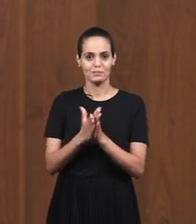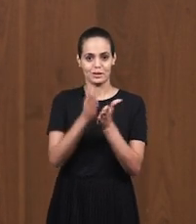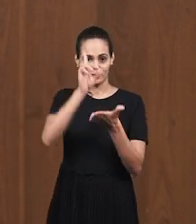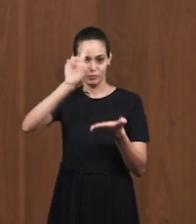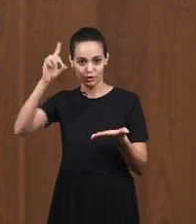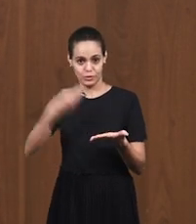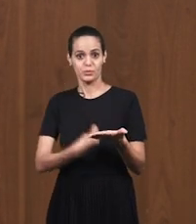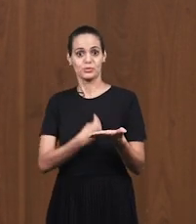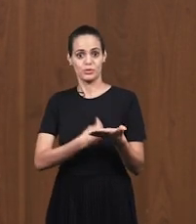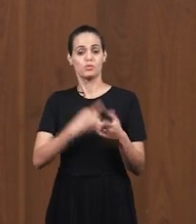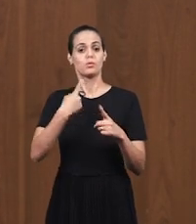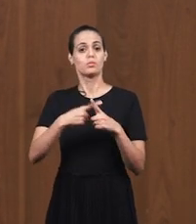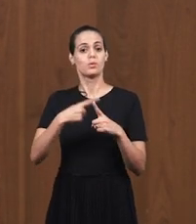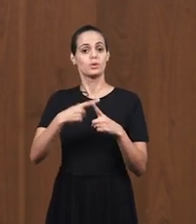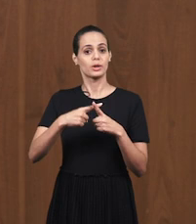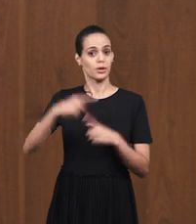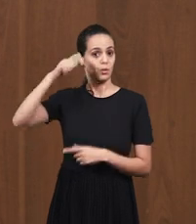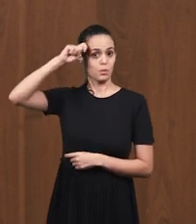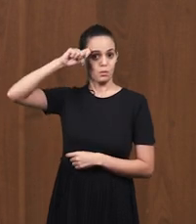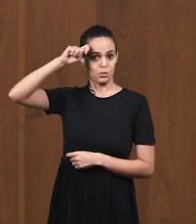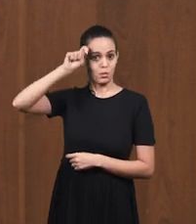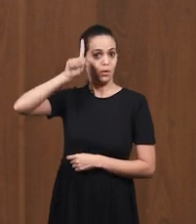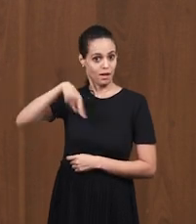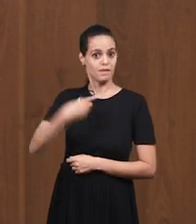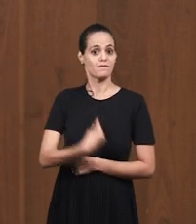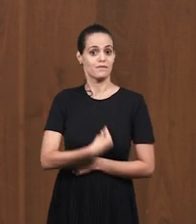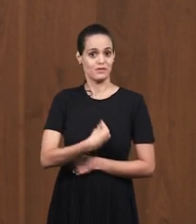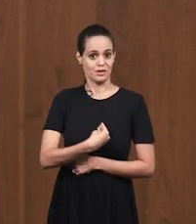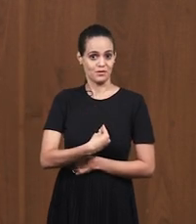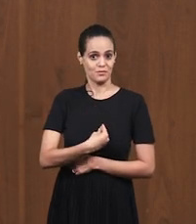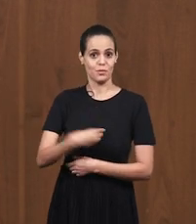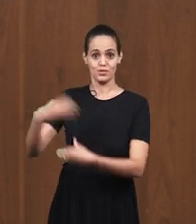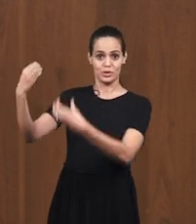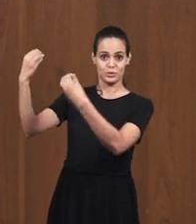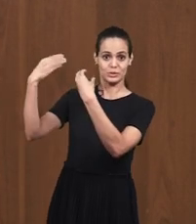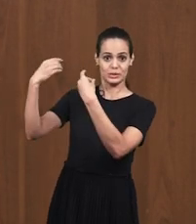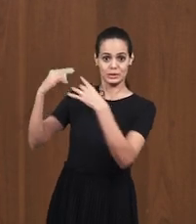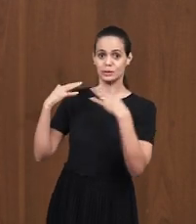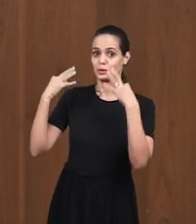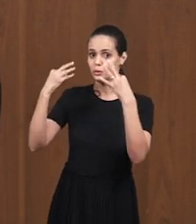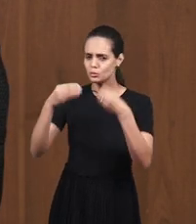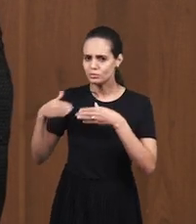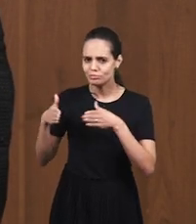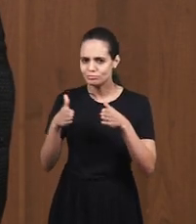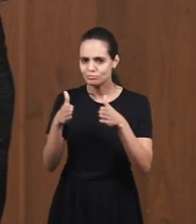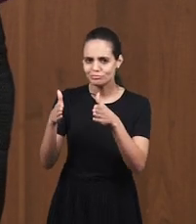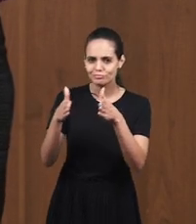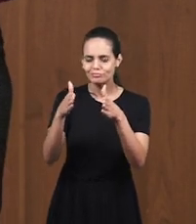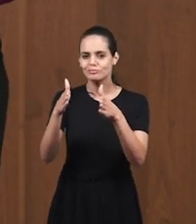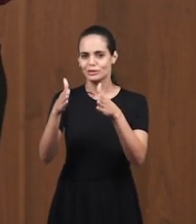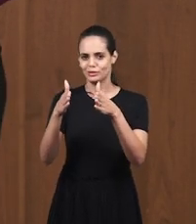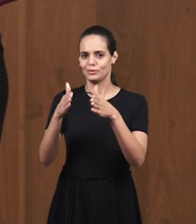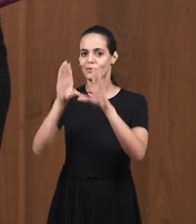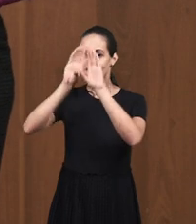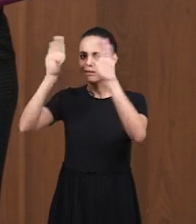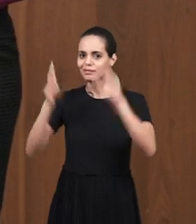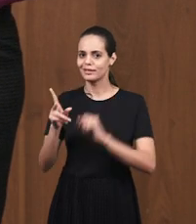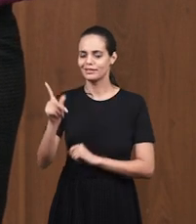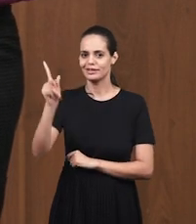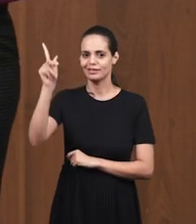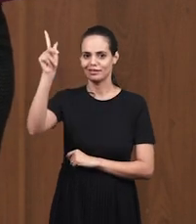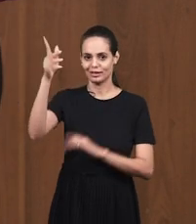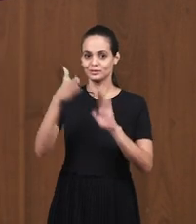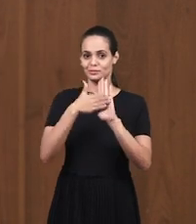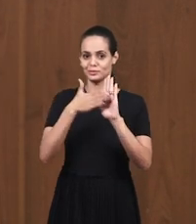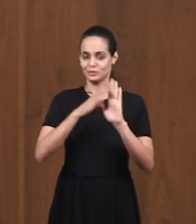оно живое, потому что автор жив, и он учит наш пути вечности, проекту спасения.